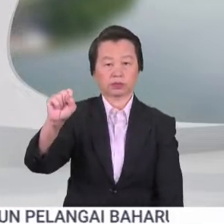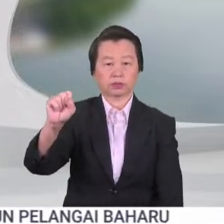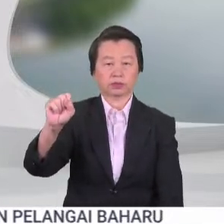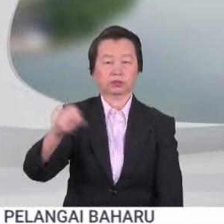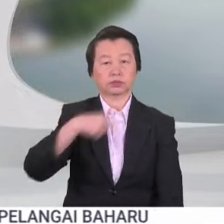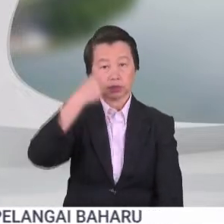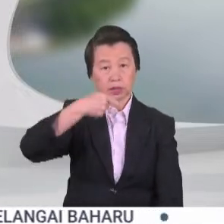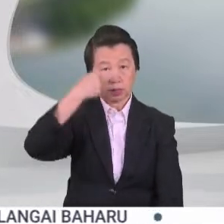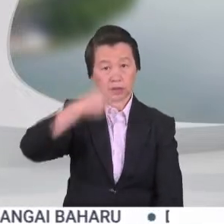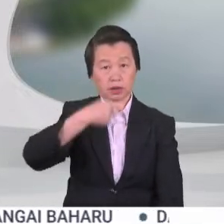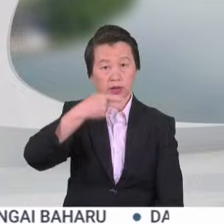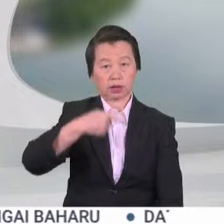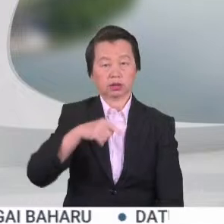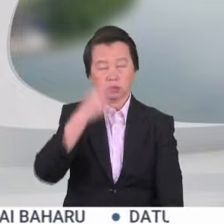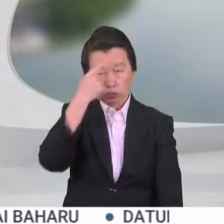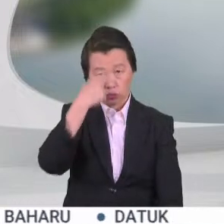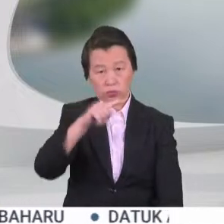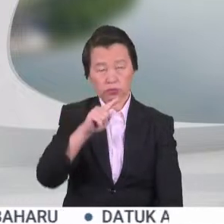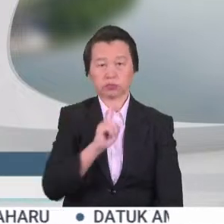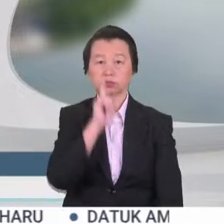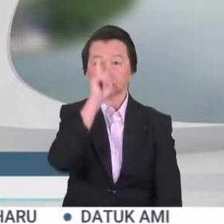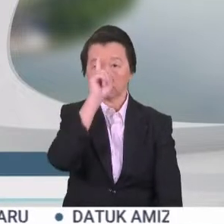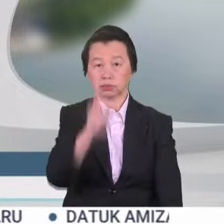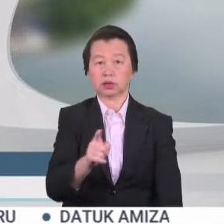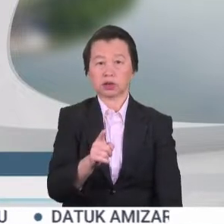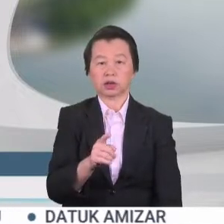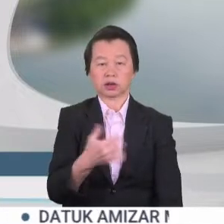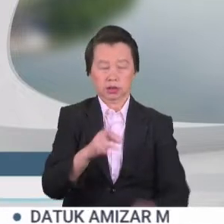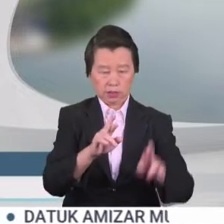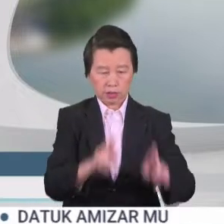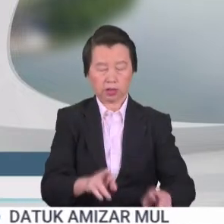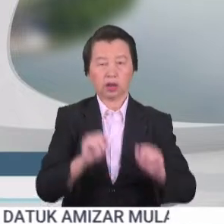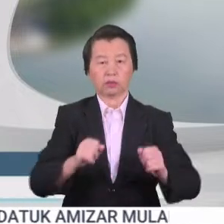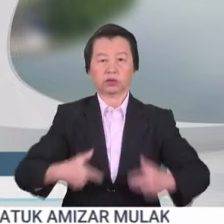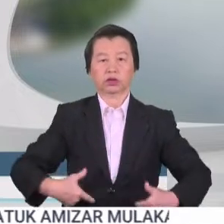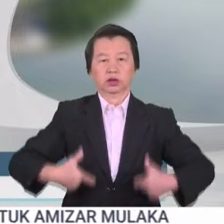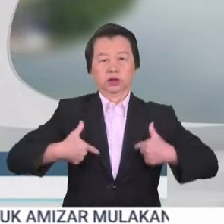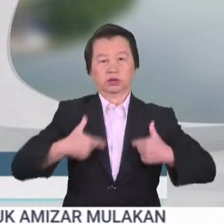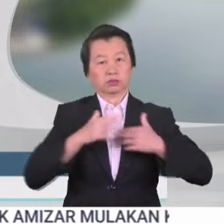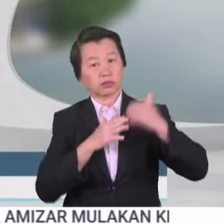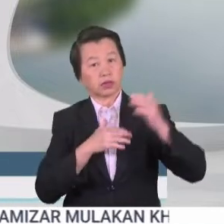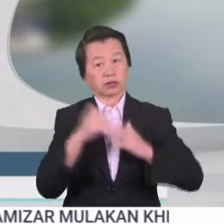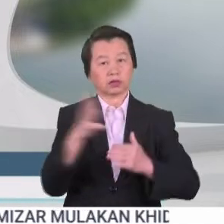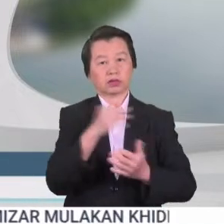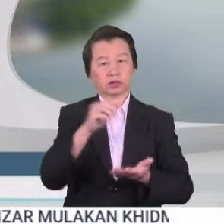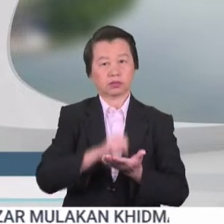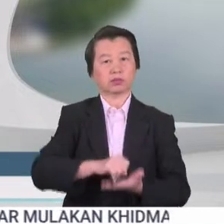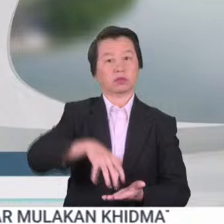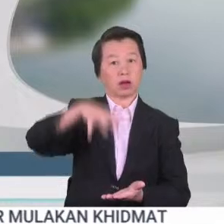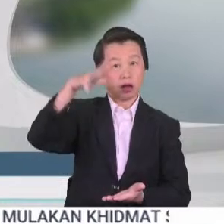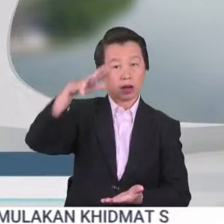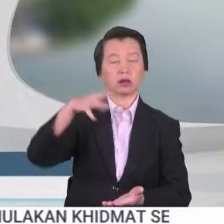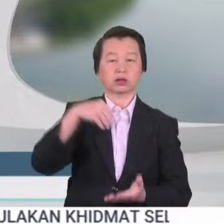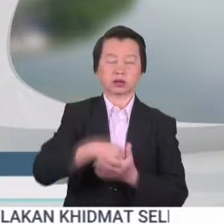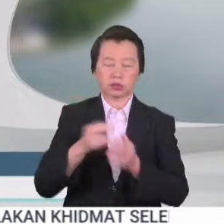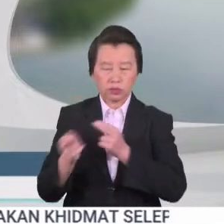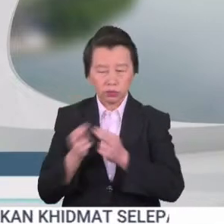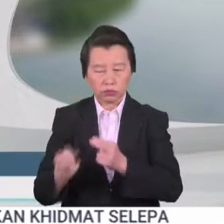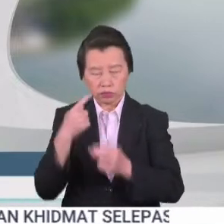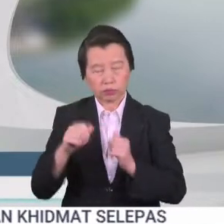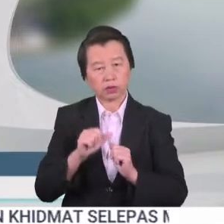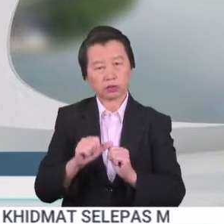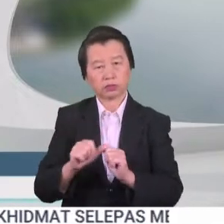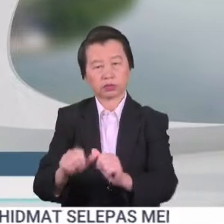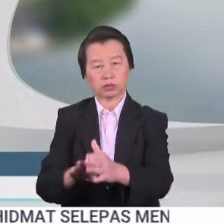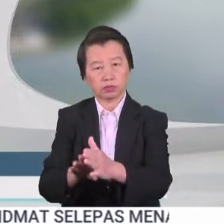Haji Nor berkata ini bagi memastikan rakyat dapat hidup dan makmur lebih-lebih dalam usaha untuk